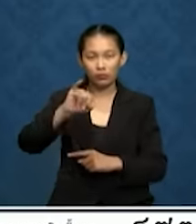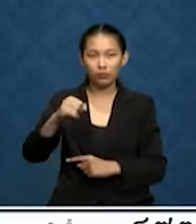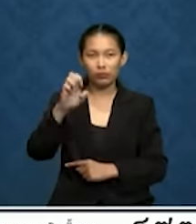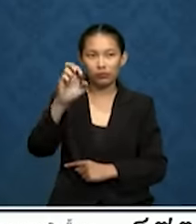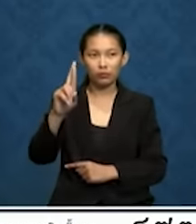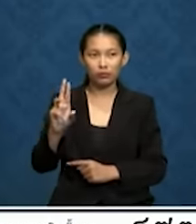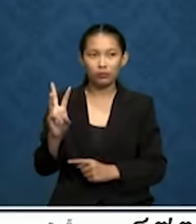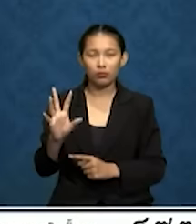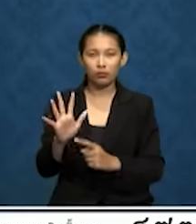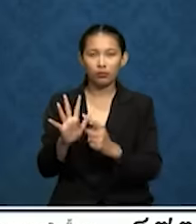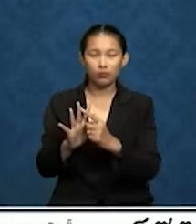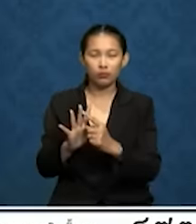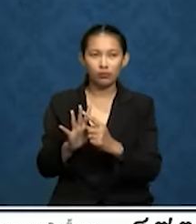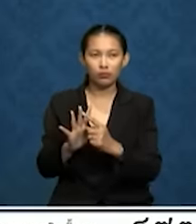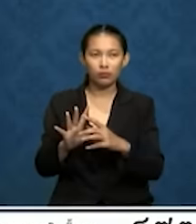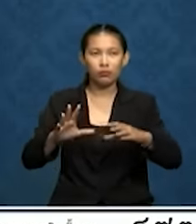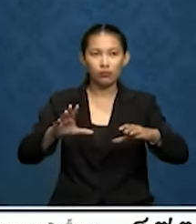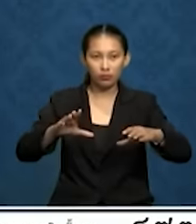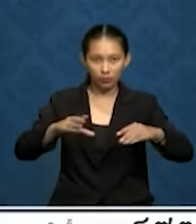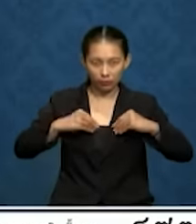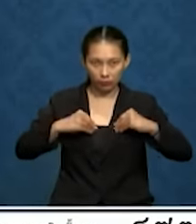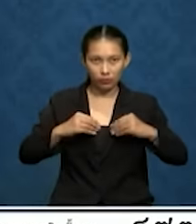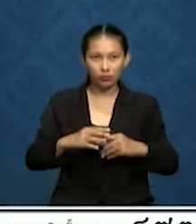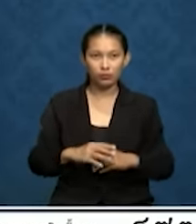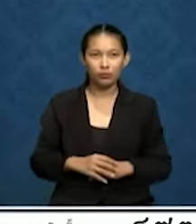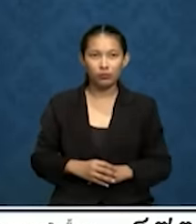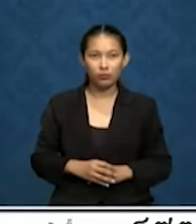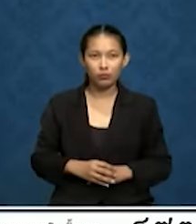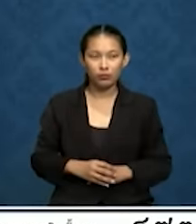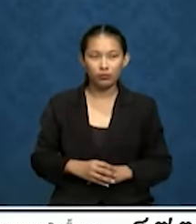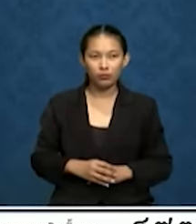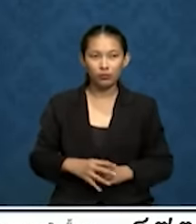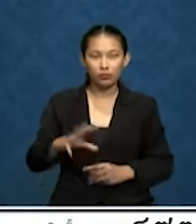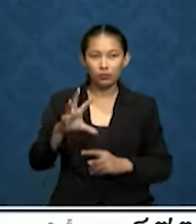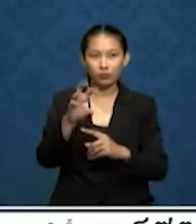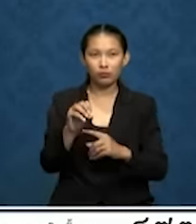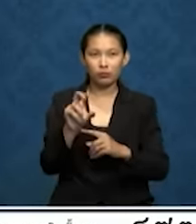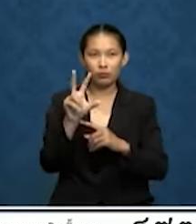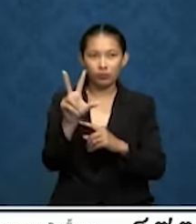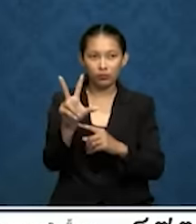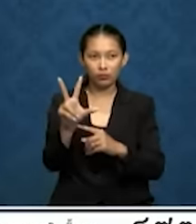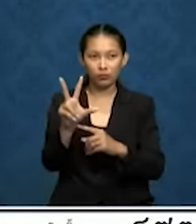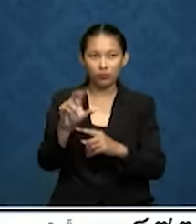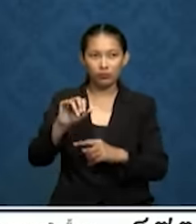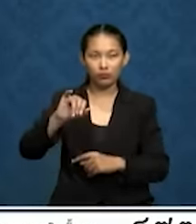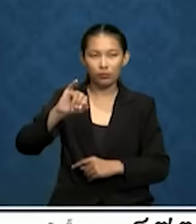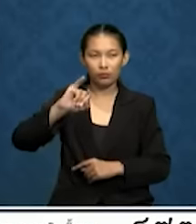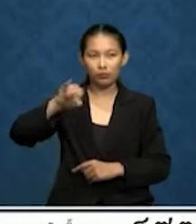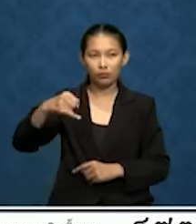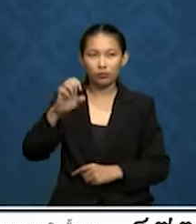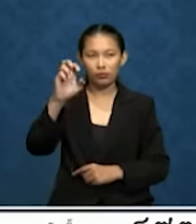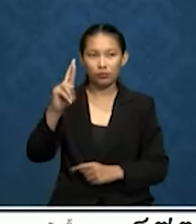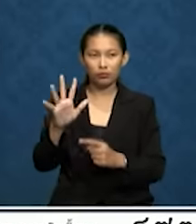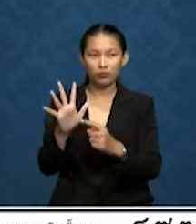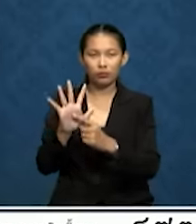รวุฒิสิงโตทอง เห็นชอบครับ คืนยัง 53นางสาวจิรั